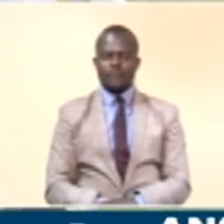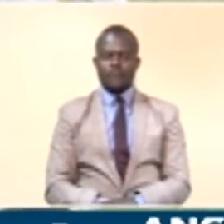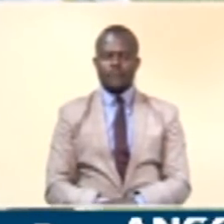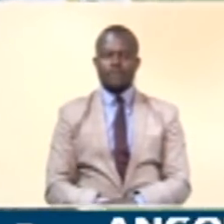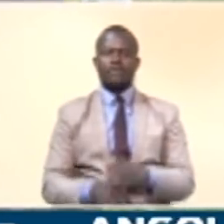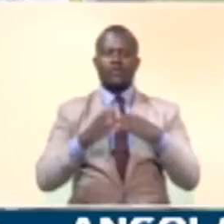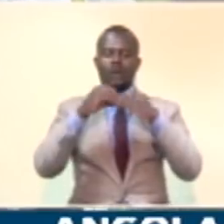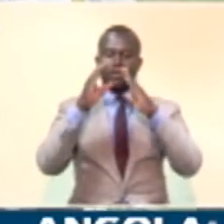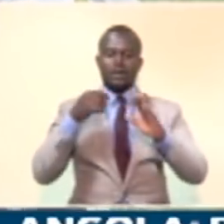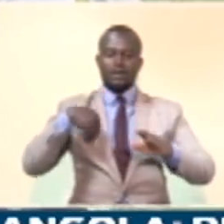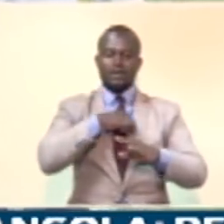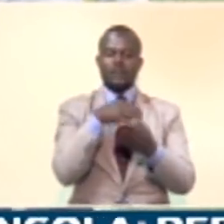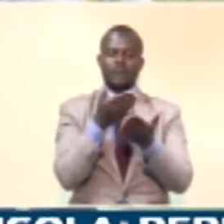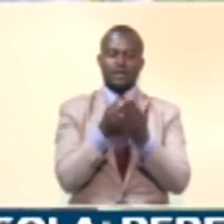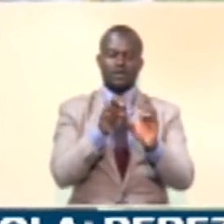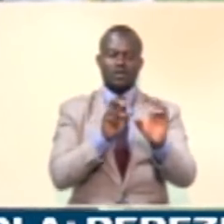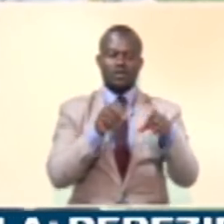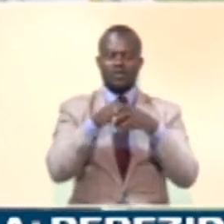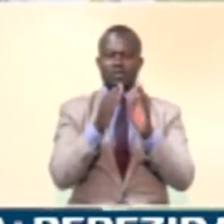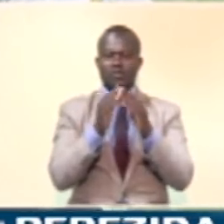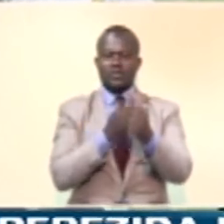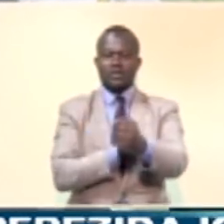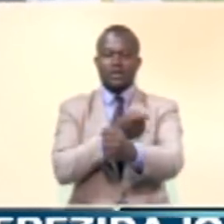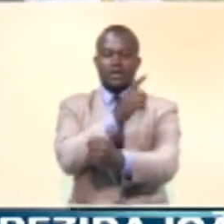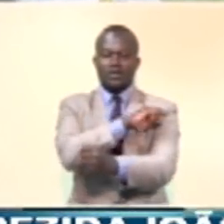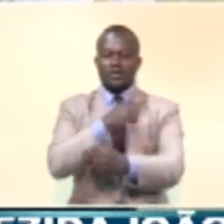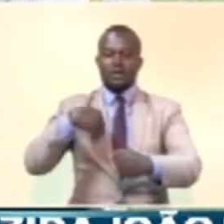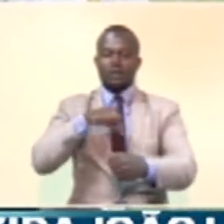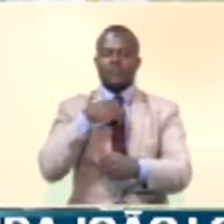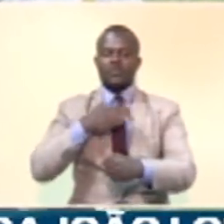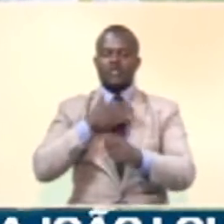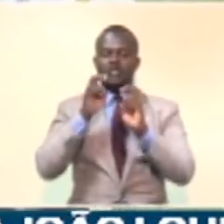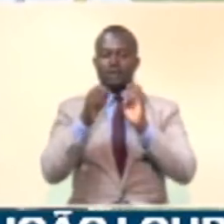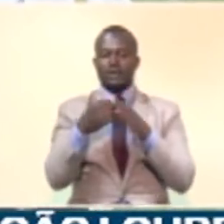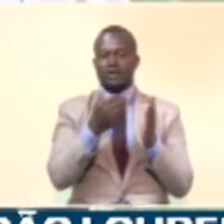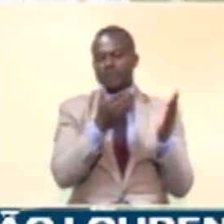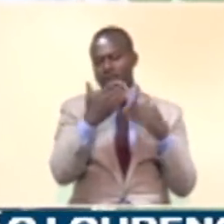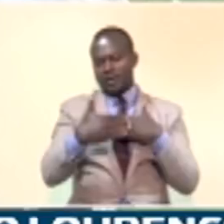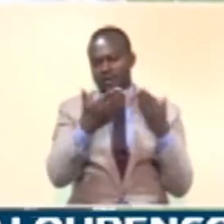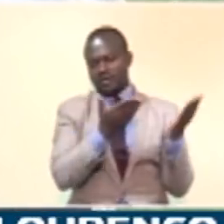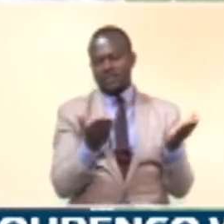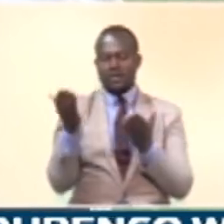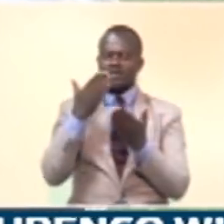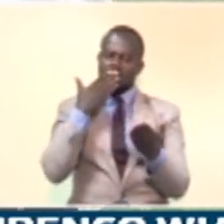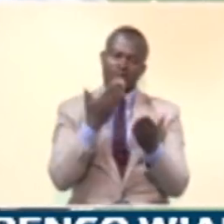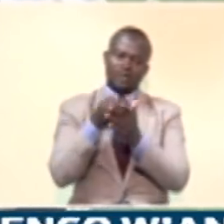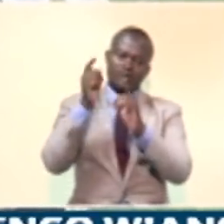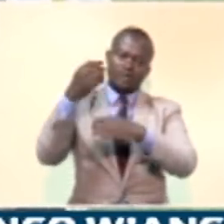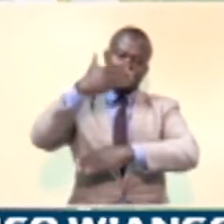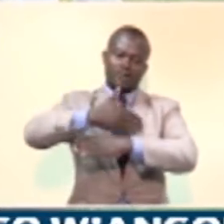tutoke ubuyobozi bwacu bwadusabye kuva mu mujyi wa Goma twishimiye ko abaturanyi batwakiriye neza tugeze ku